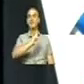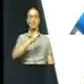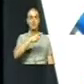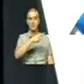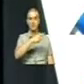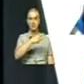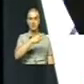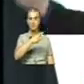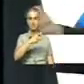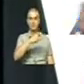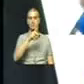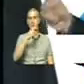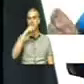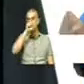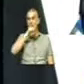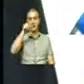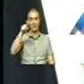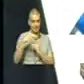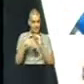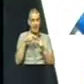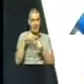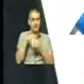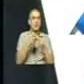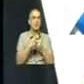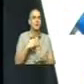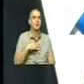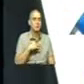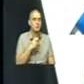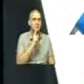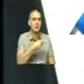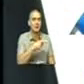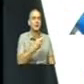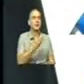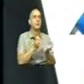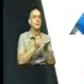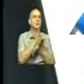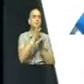והתרפס בתוך התהליך הזה במפלגה שלנו, צריך לתת את הדין עם עצמו,